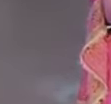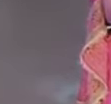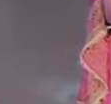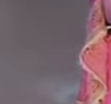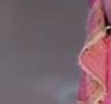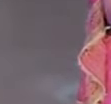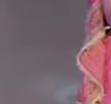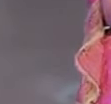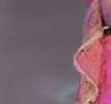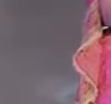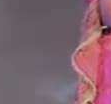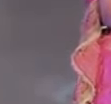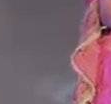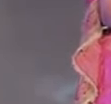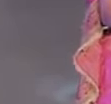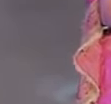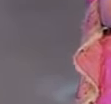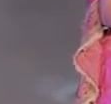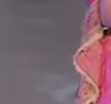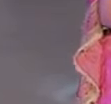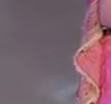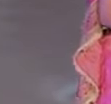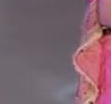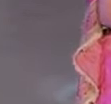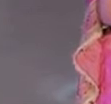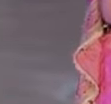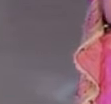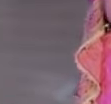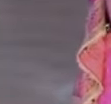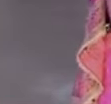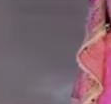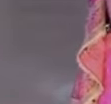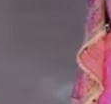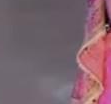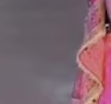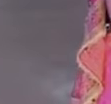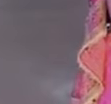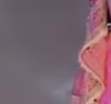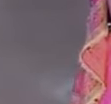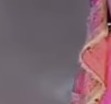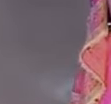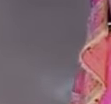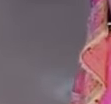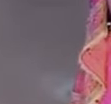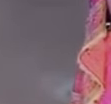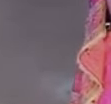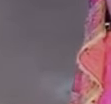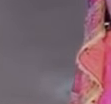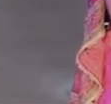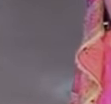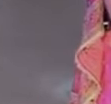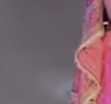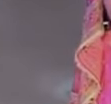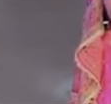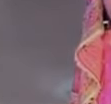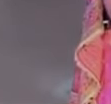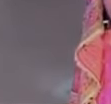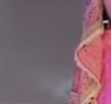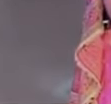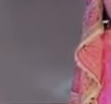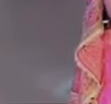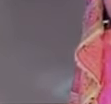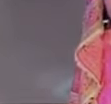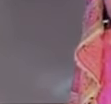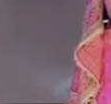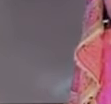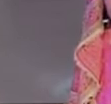भवन में आ गिरी है। आप कृपया कर चलकर देख लीजिए। हाँ